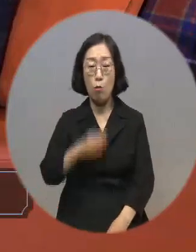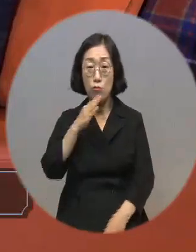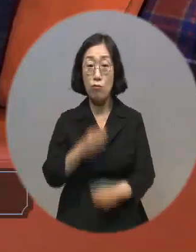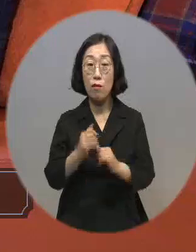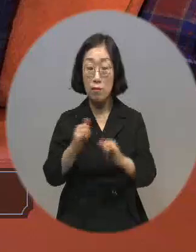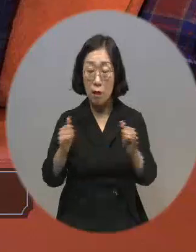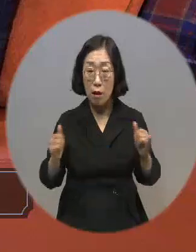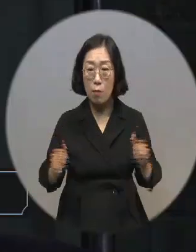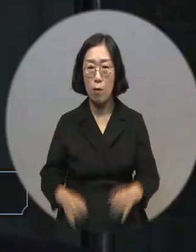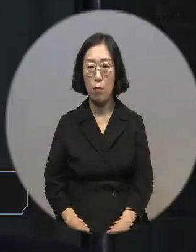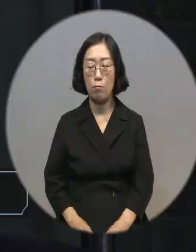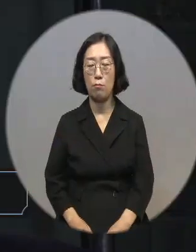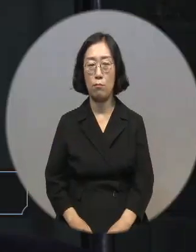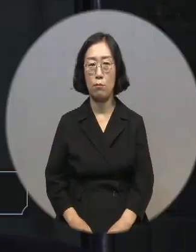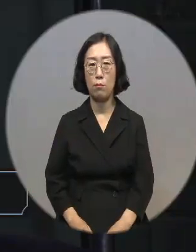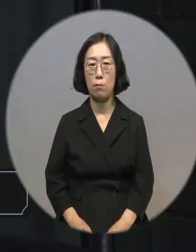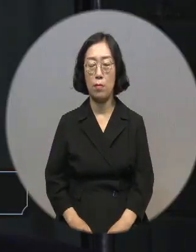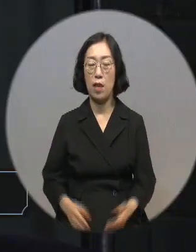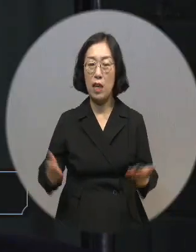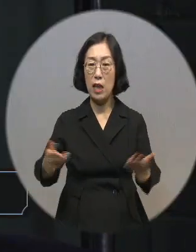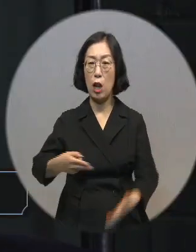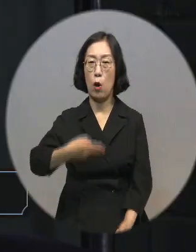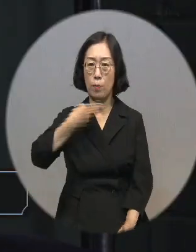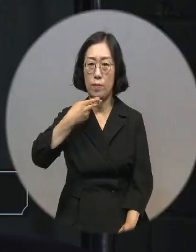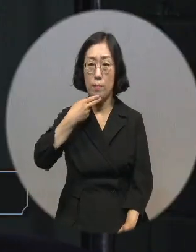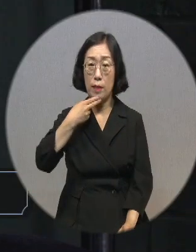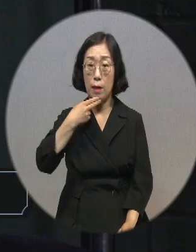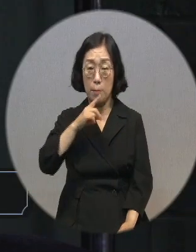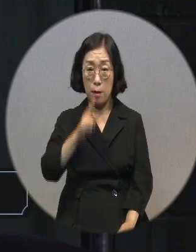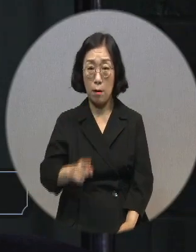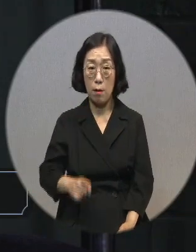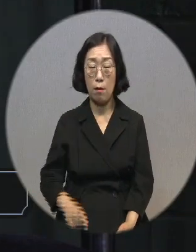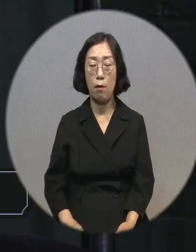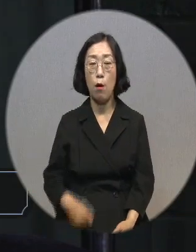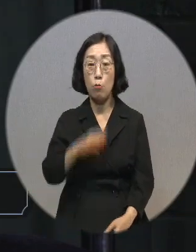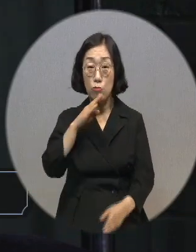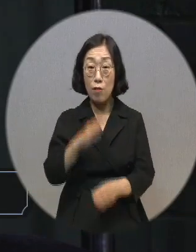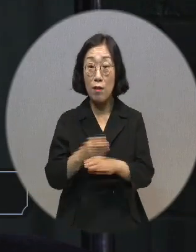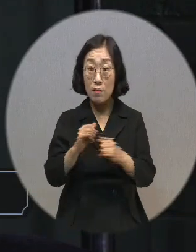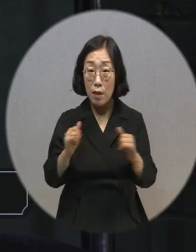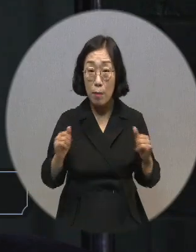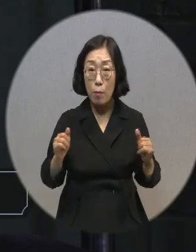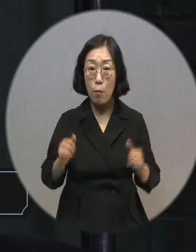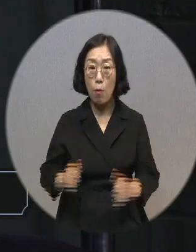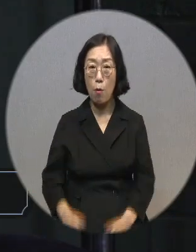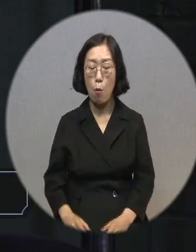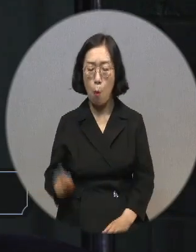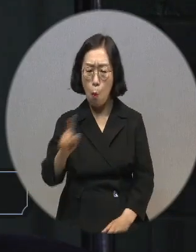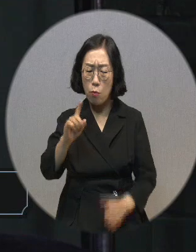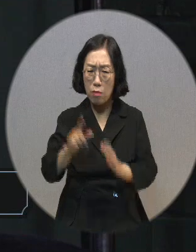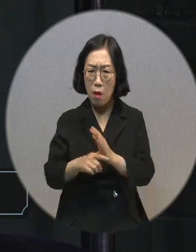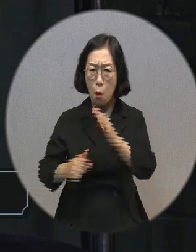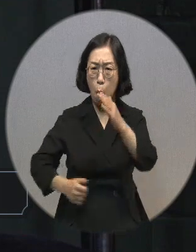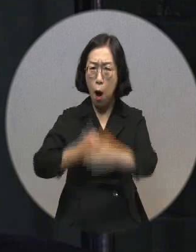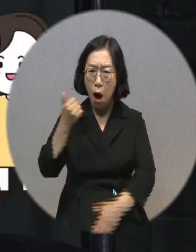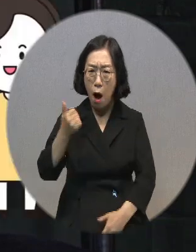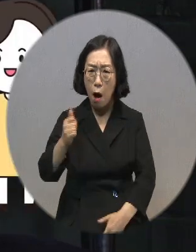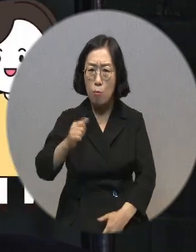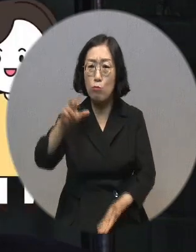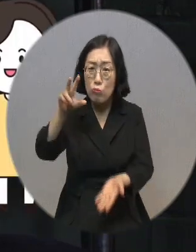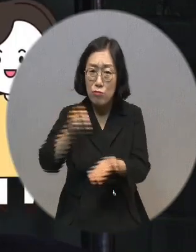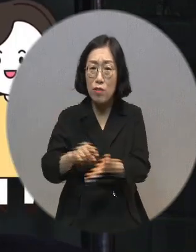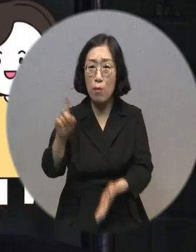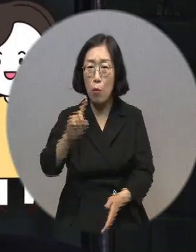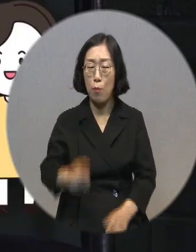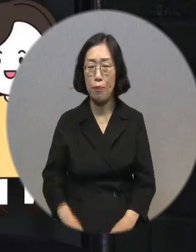사람들이 이렇습니다. 그럼 이게 뭔 말인지. 이렇습니다. 북한 사람들은 어떤데 화를 잘 내는지. 예를 들면